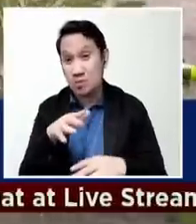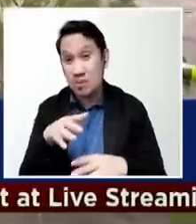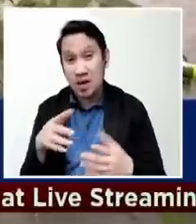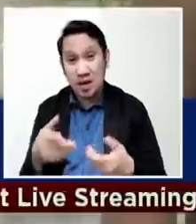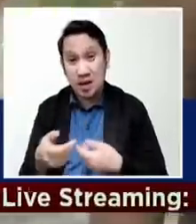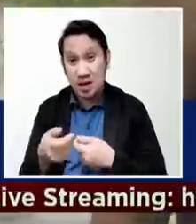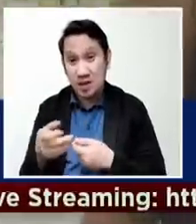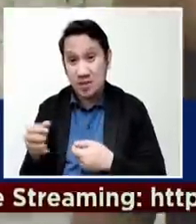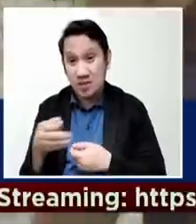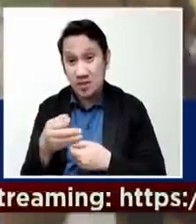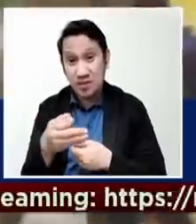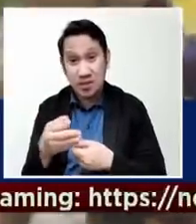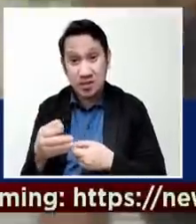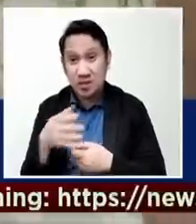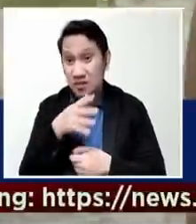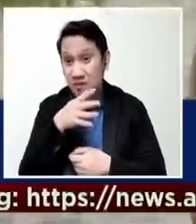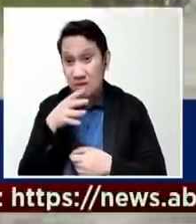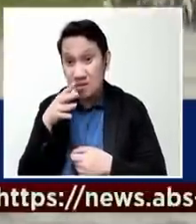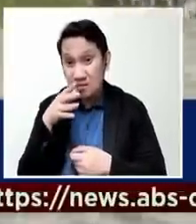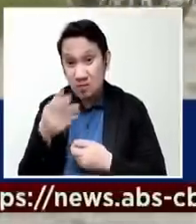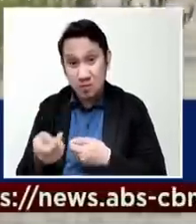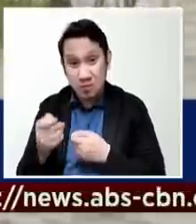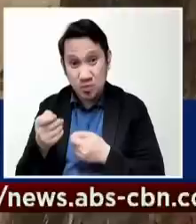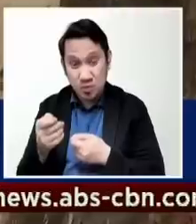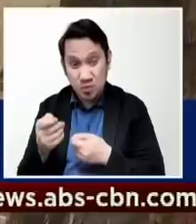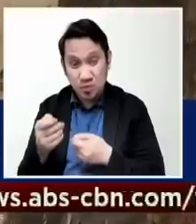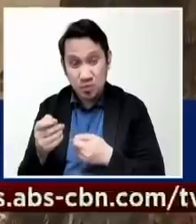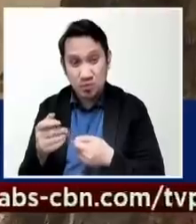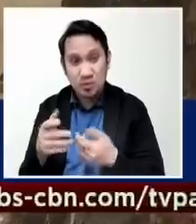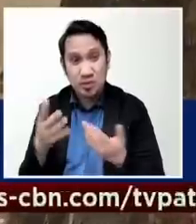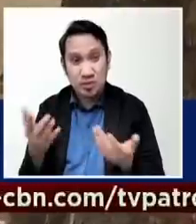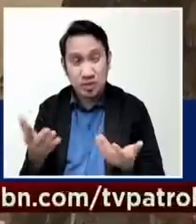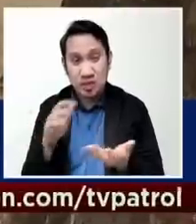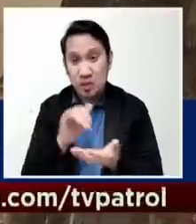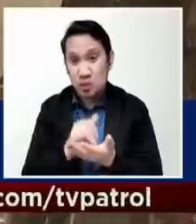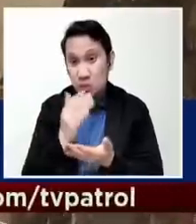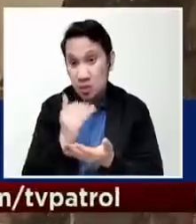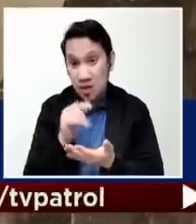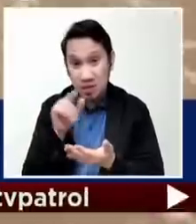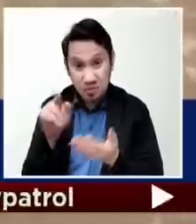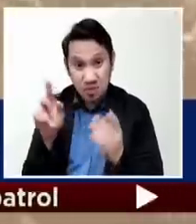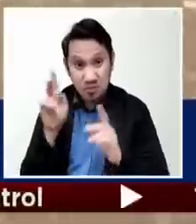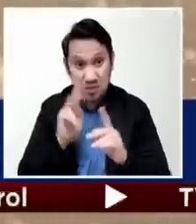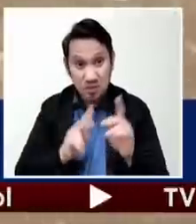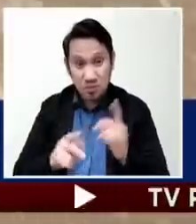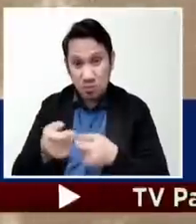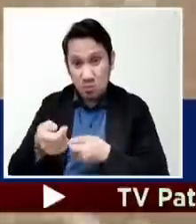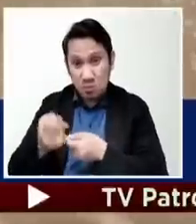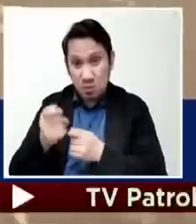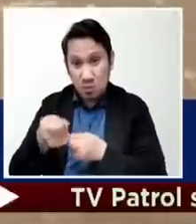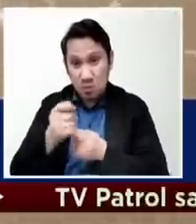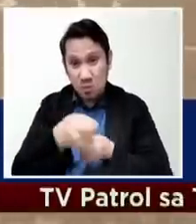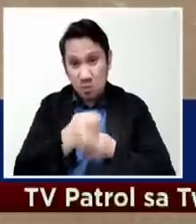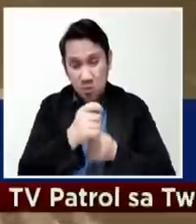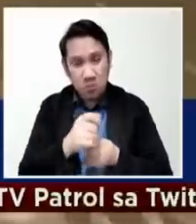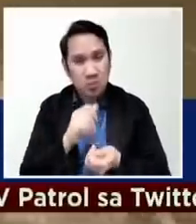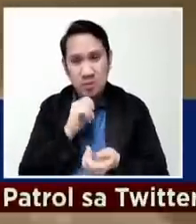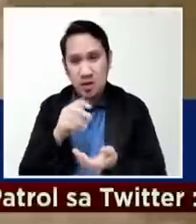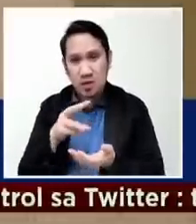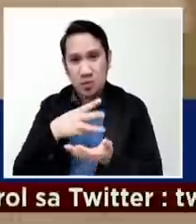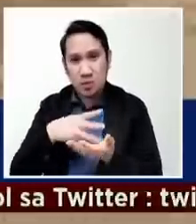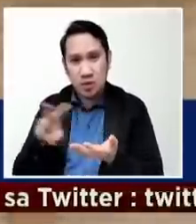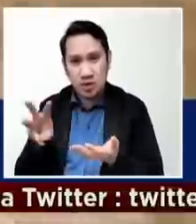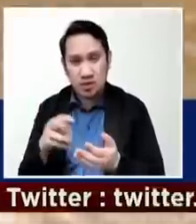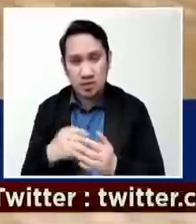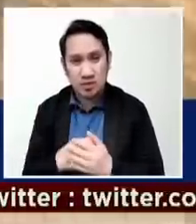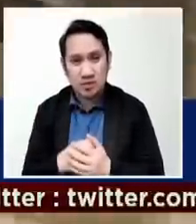sa lugar. Kaya ang mga residente, hinuhuli na lang ang mga nakawalang isda para hindi masayang ang mga ito. Hindi